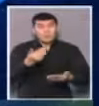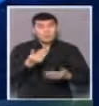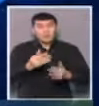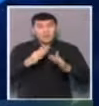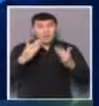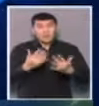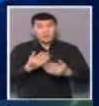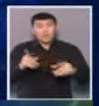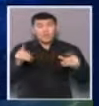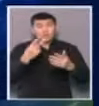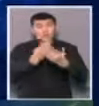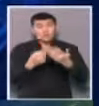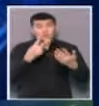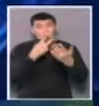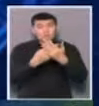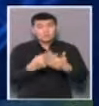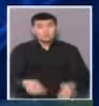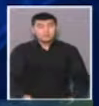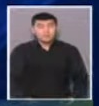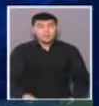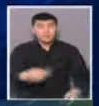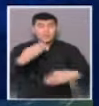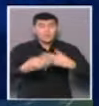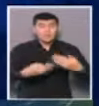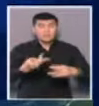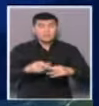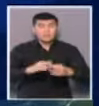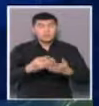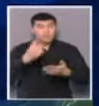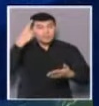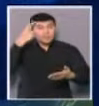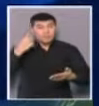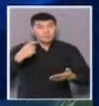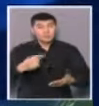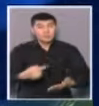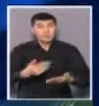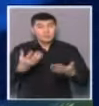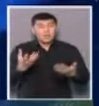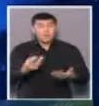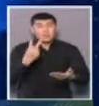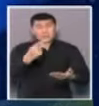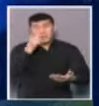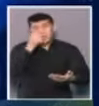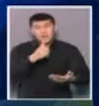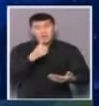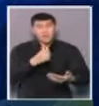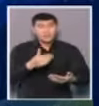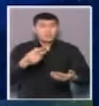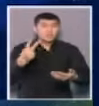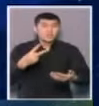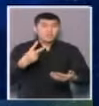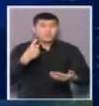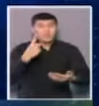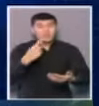Зеңгі бабаның суреті көрінеді. Келе жатыр. Білеміз, әлі 2 ай 21 күн жол